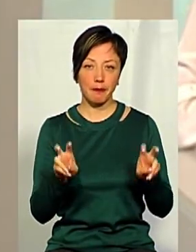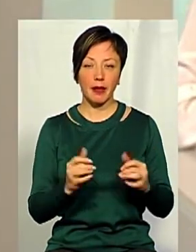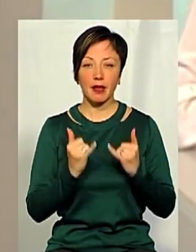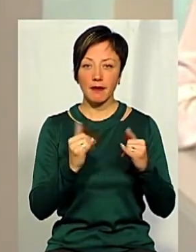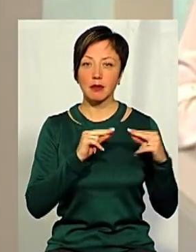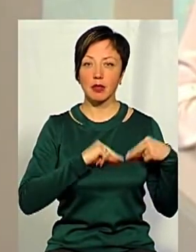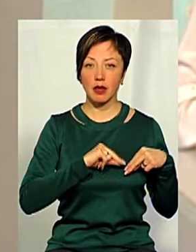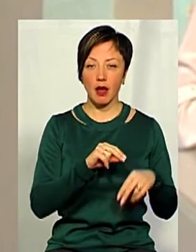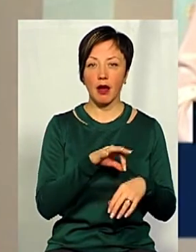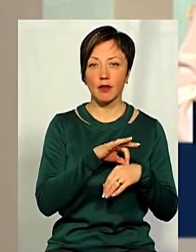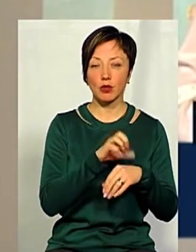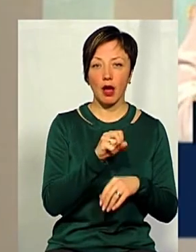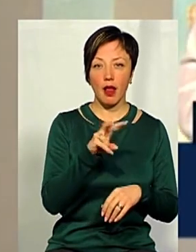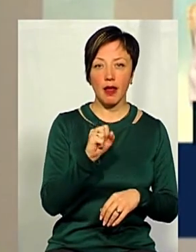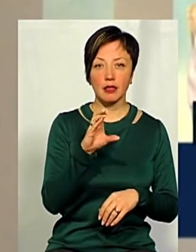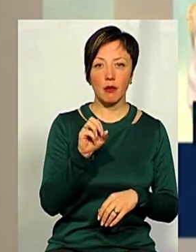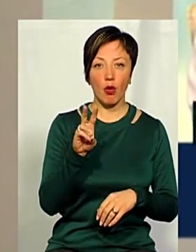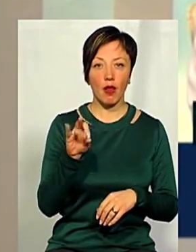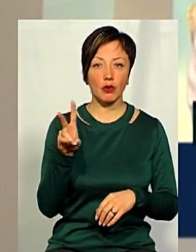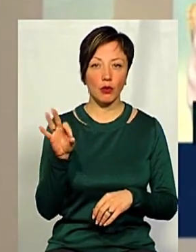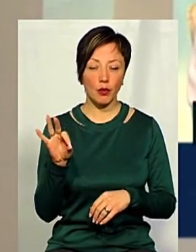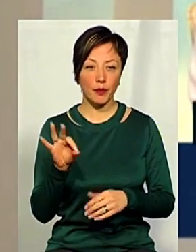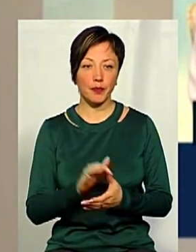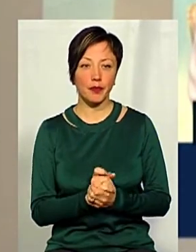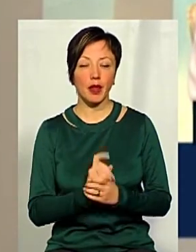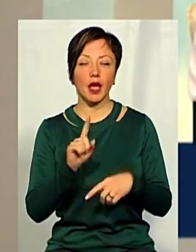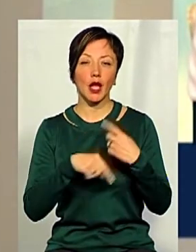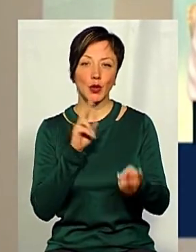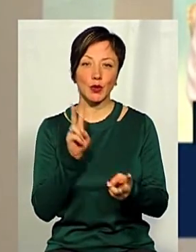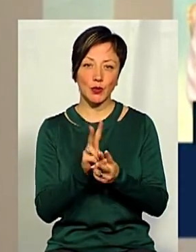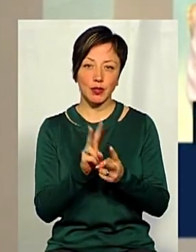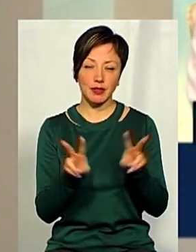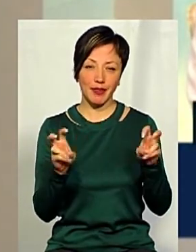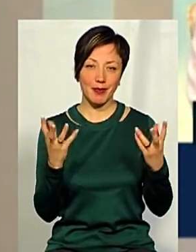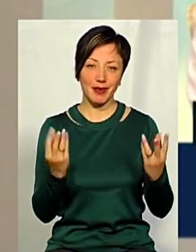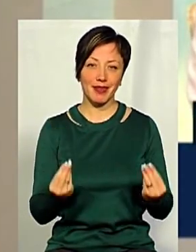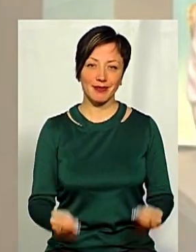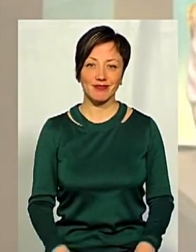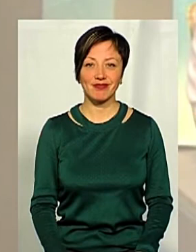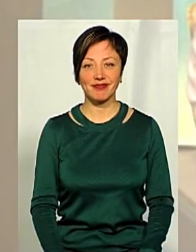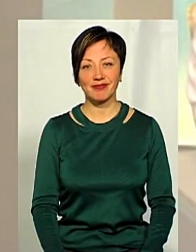вас працювала ведуча Алла Самойленко. До зустрічі у темі дня.